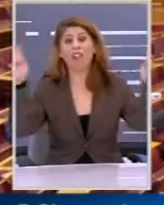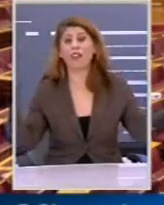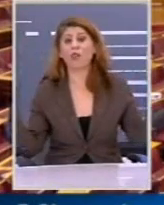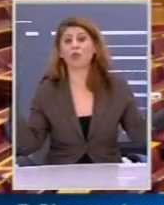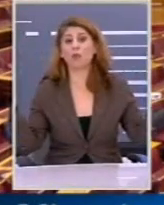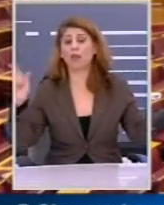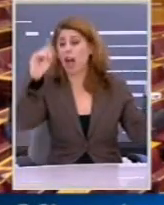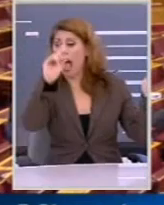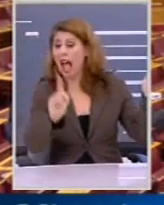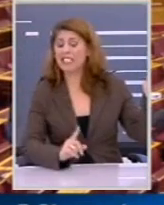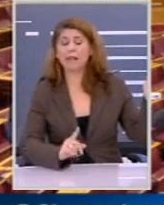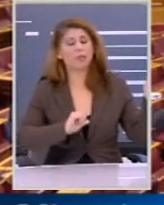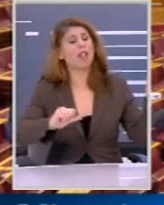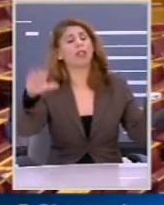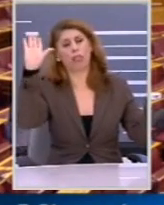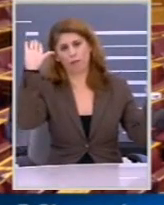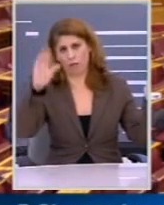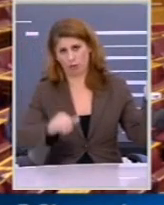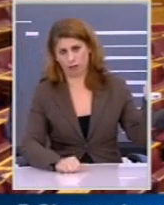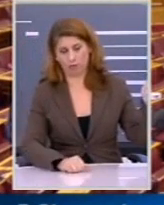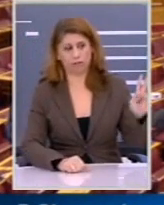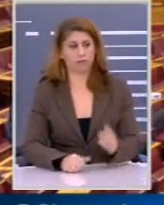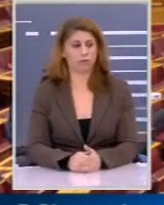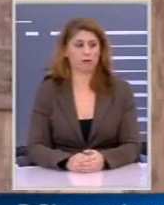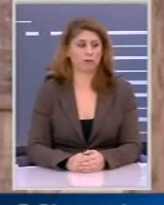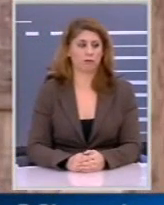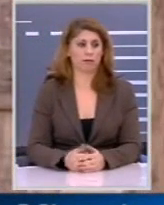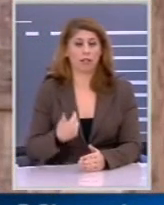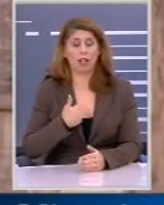Μηταράκη. Καθαρός ουρανός, αστραπές δεν φοβάται. Εγώ όμως